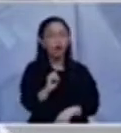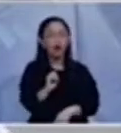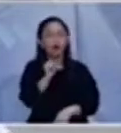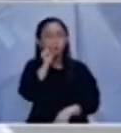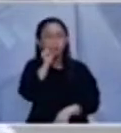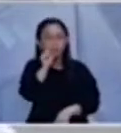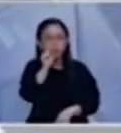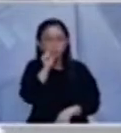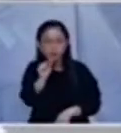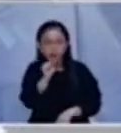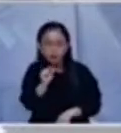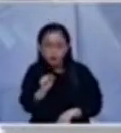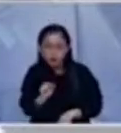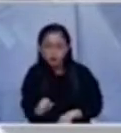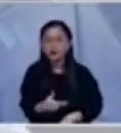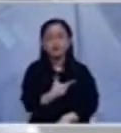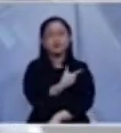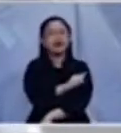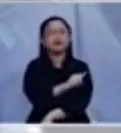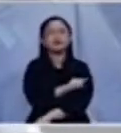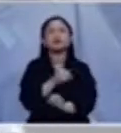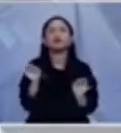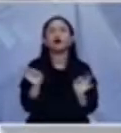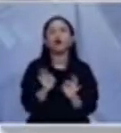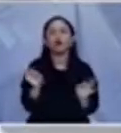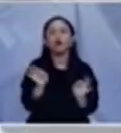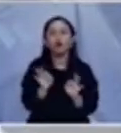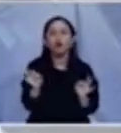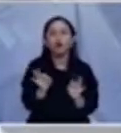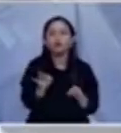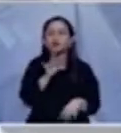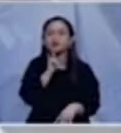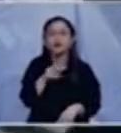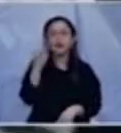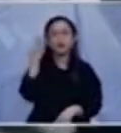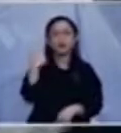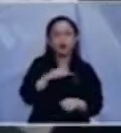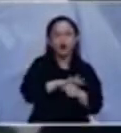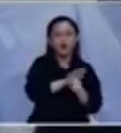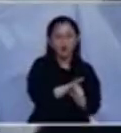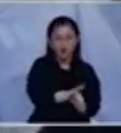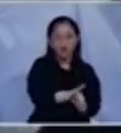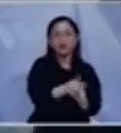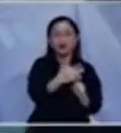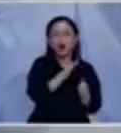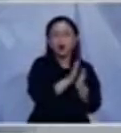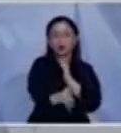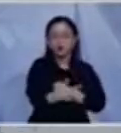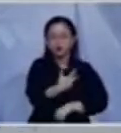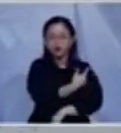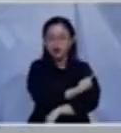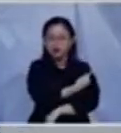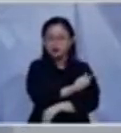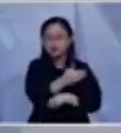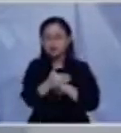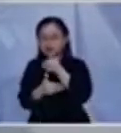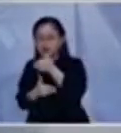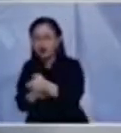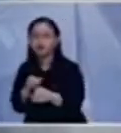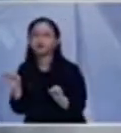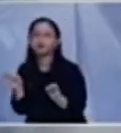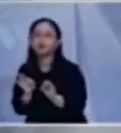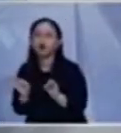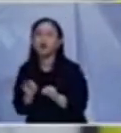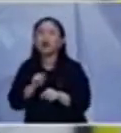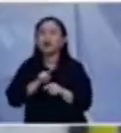rekomendasi untuk vaksinasi massal, ya, sebagaimana halnya COVID. Jadi saat ini ada 2 atau 3 negara